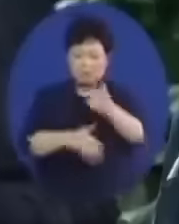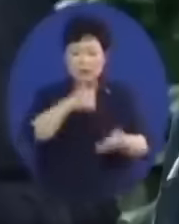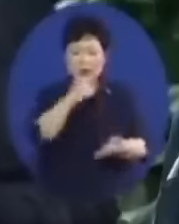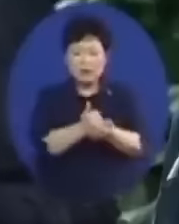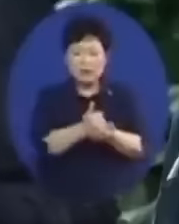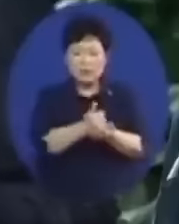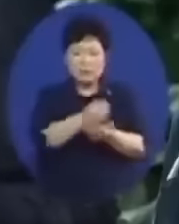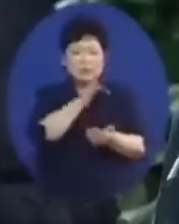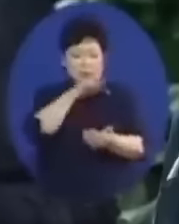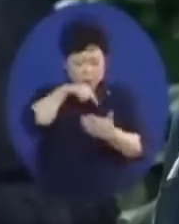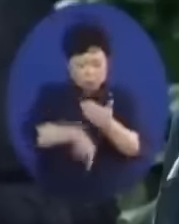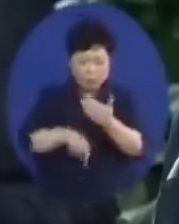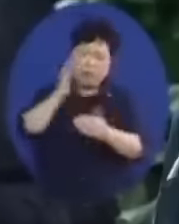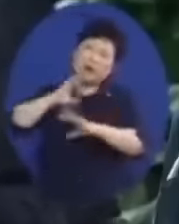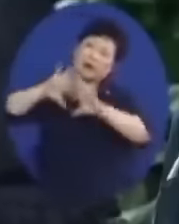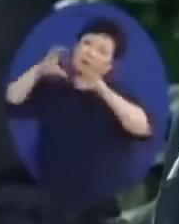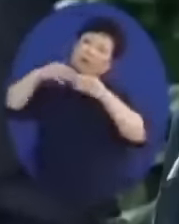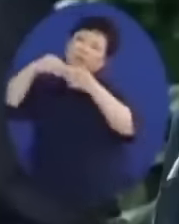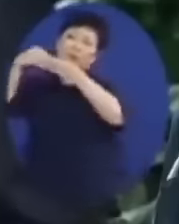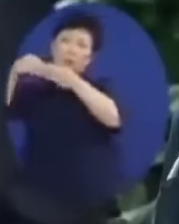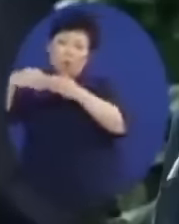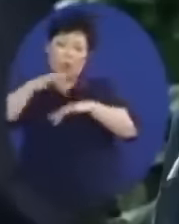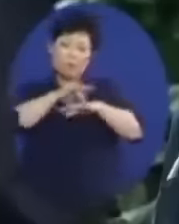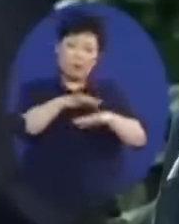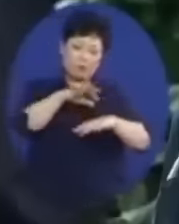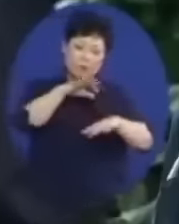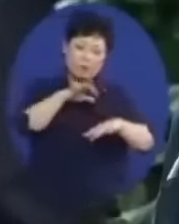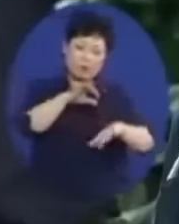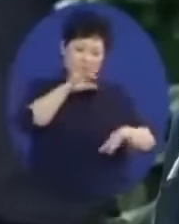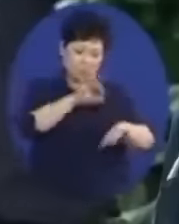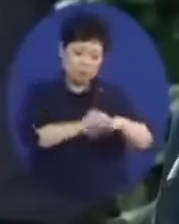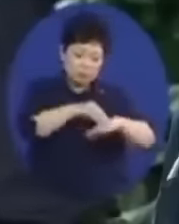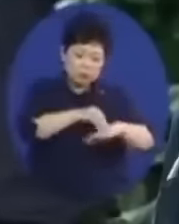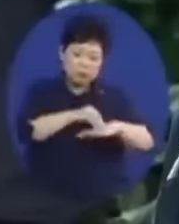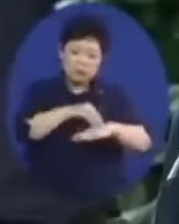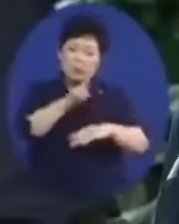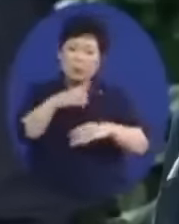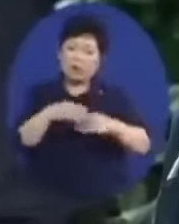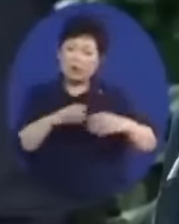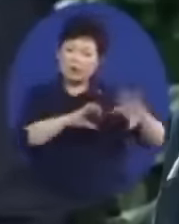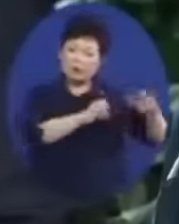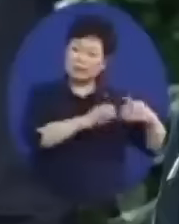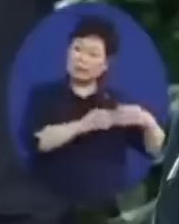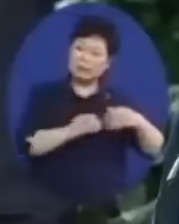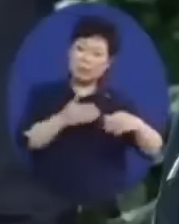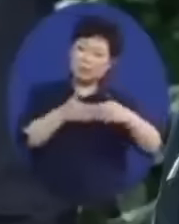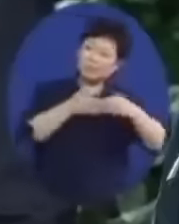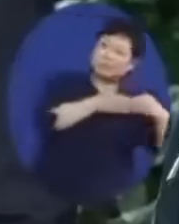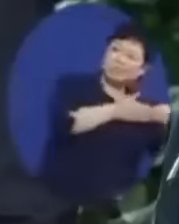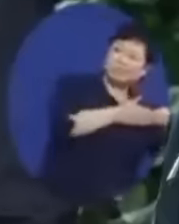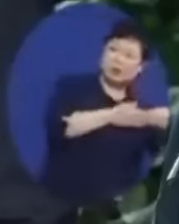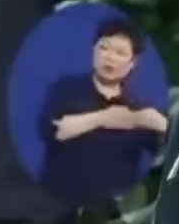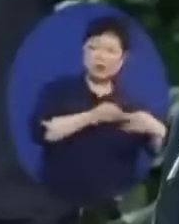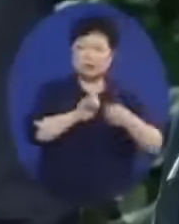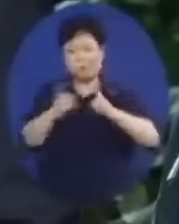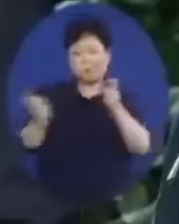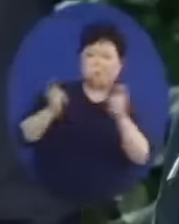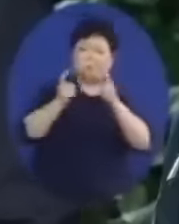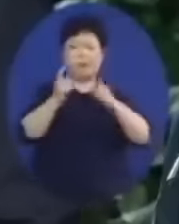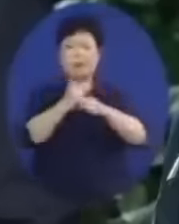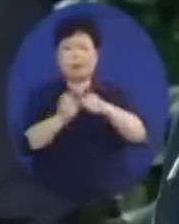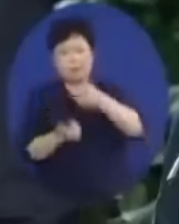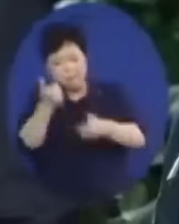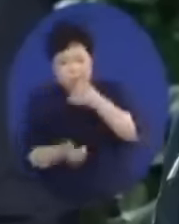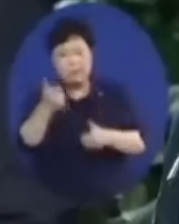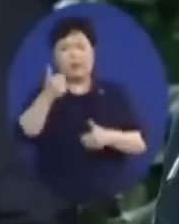하나님은 우리 속을 하늘나라로 이끌어가려고 마귀는 육체를 통해서 세상으로 이끌어가려고 하니 시비가 걸리고 싸움이 일어나지 아니할